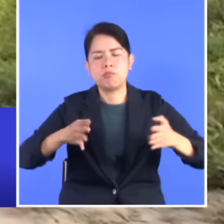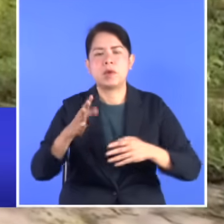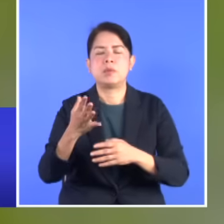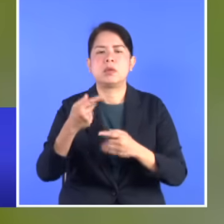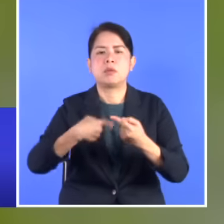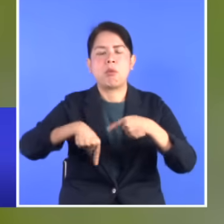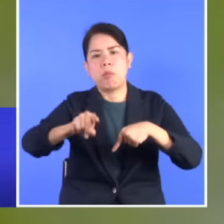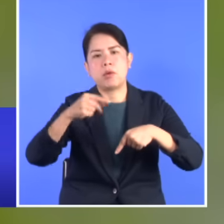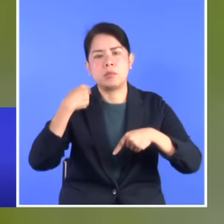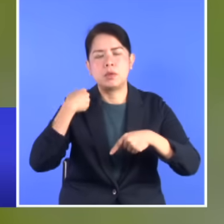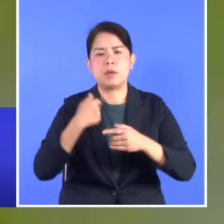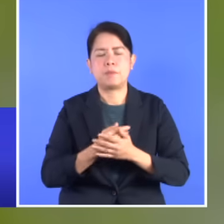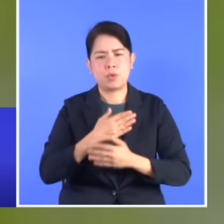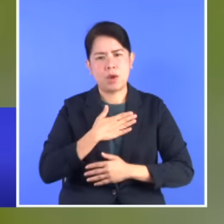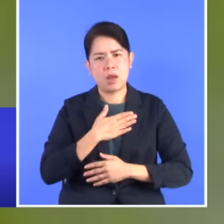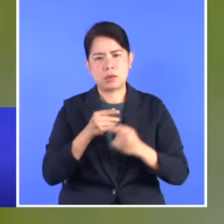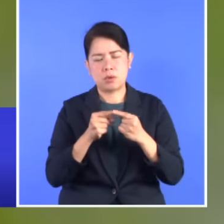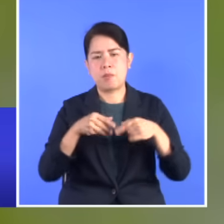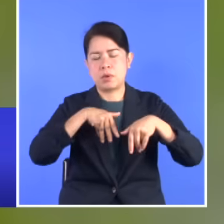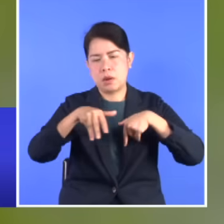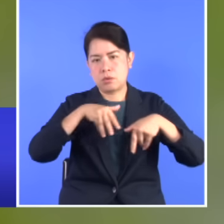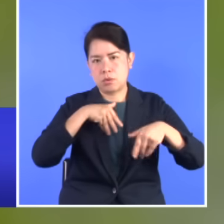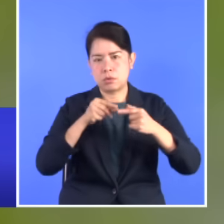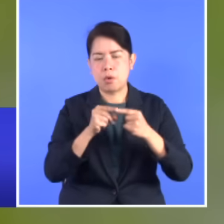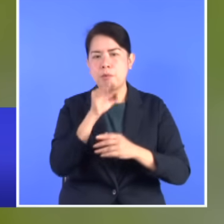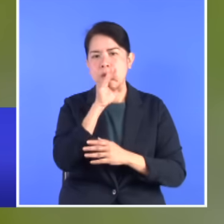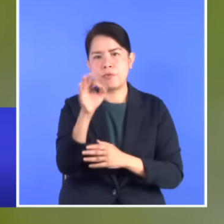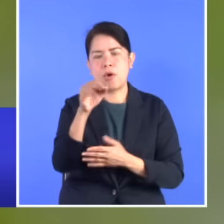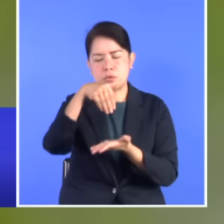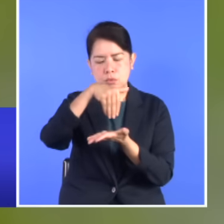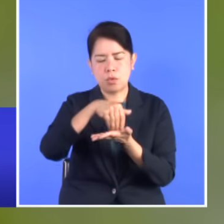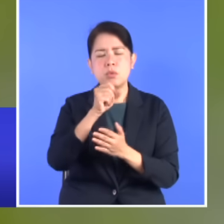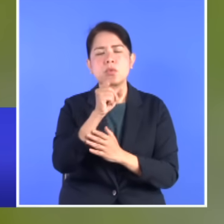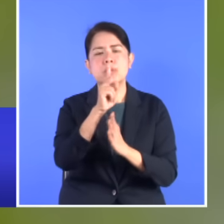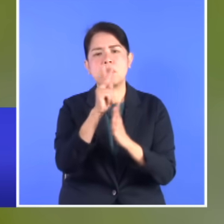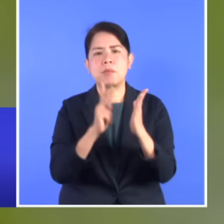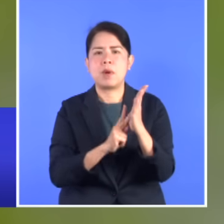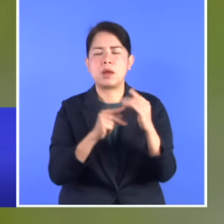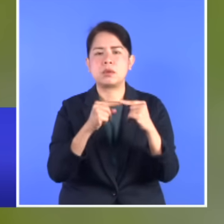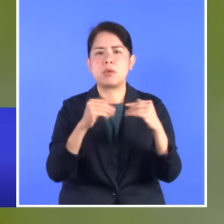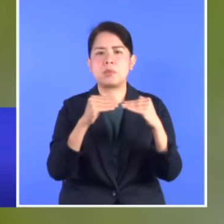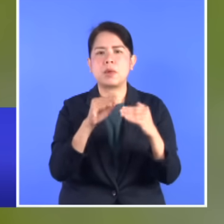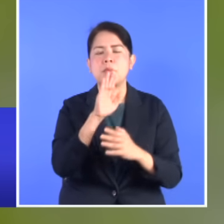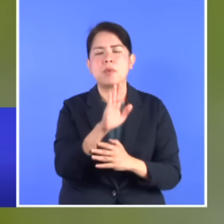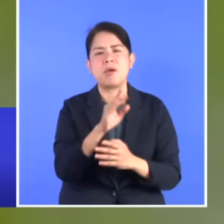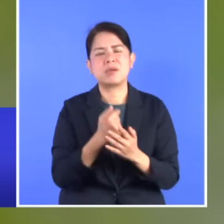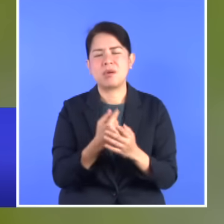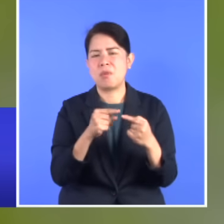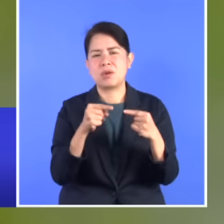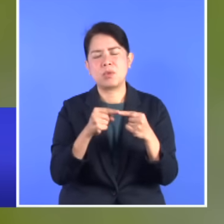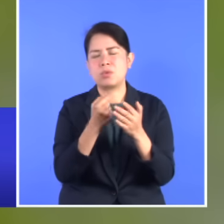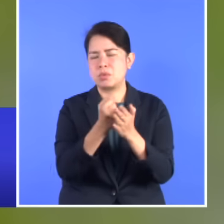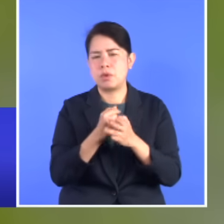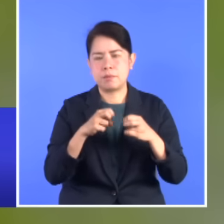ที่ศูนย์ดำรงธรรมของอำเภอแล้วก็จังหวัดมาแล้วไม่มีประโยชน์อะไรเลยไม่มีความคืบหน้าไม่มีการแก้ไขปัญหาให้กับชาวบ้านเดือดร้